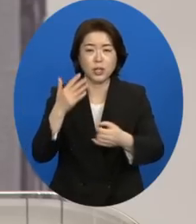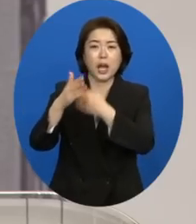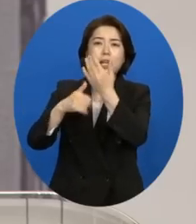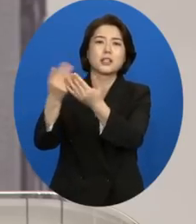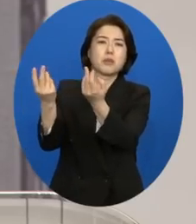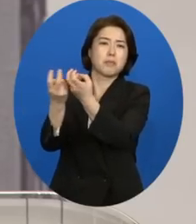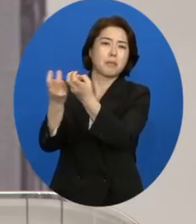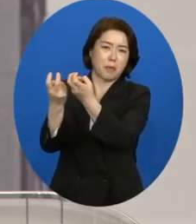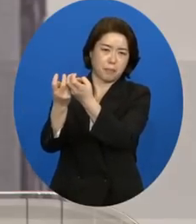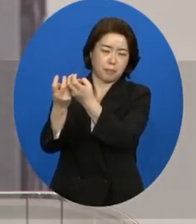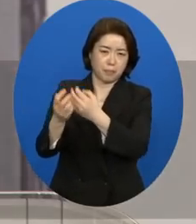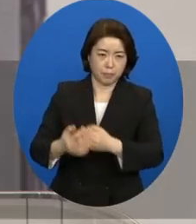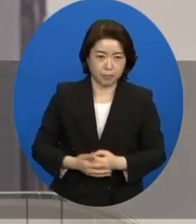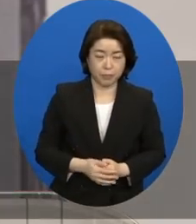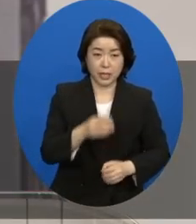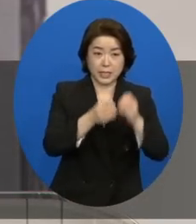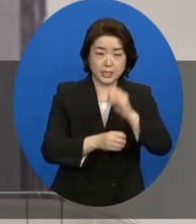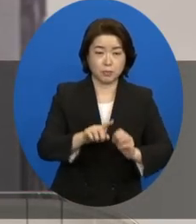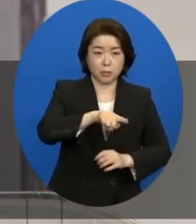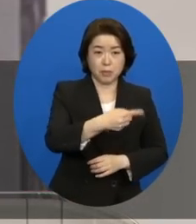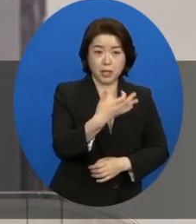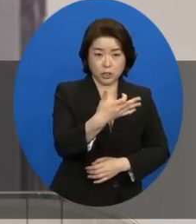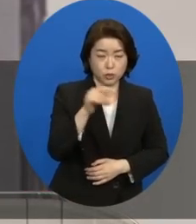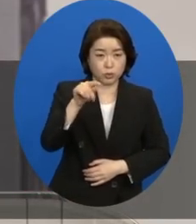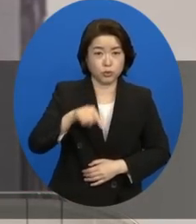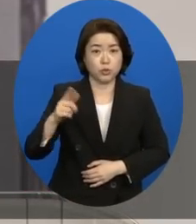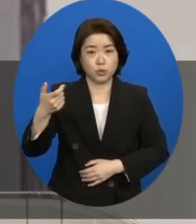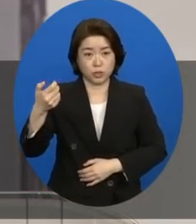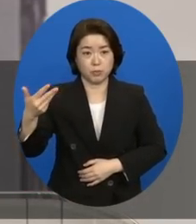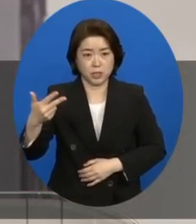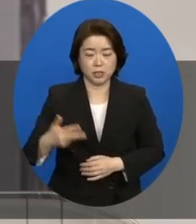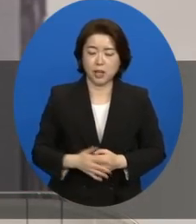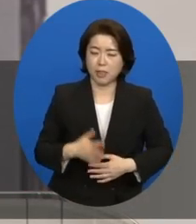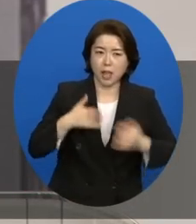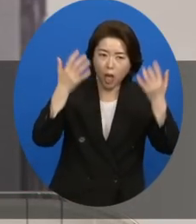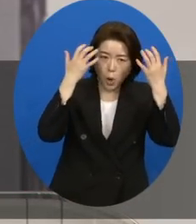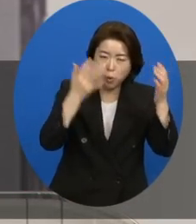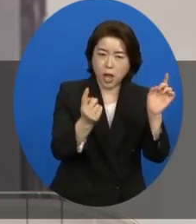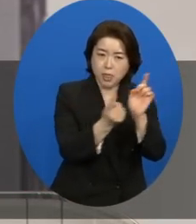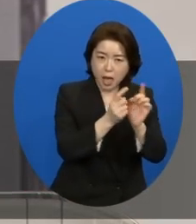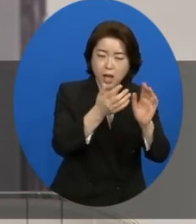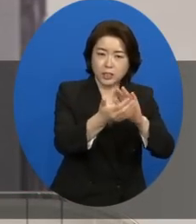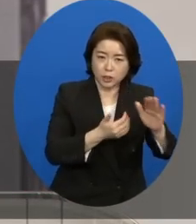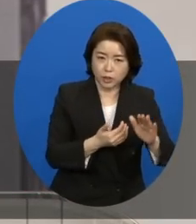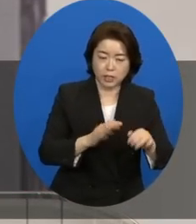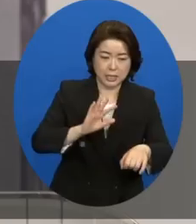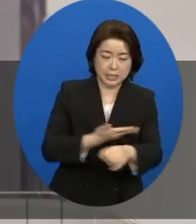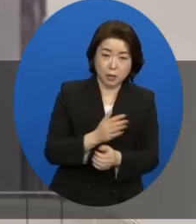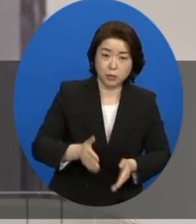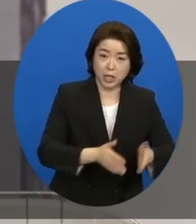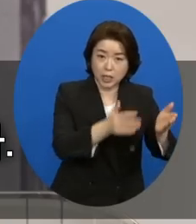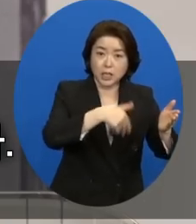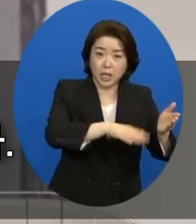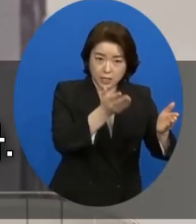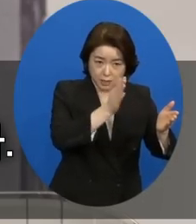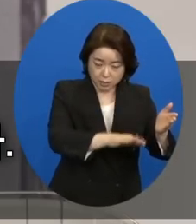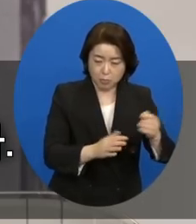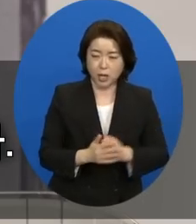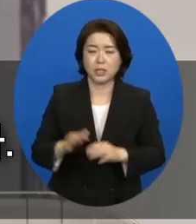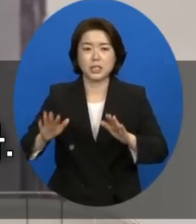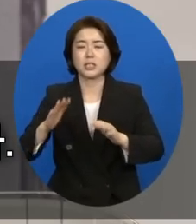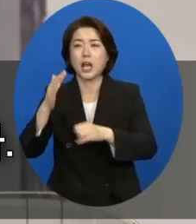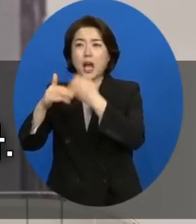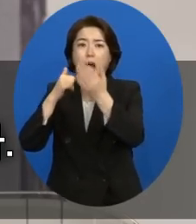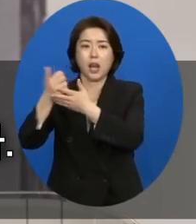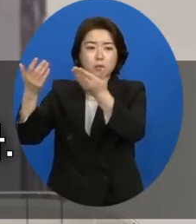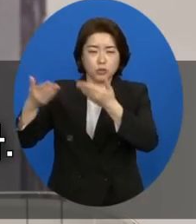119편 67절 내가 고난을 당하기 전까지는 잘못된 길을 갔지만 이제는 주의 말씀을 지킵니다 말씀을 지키게 된